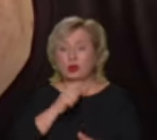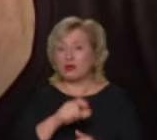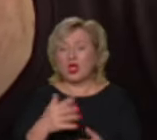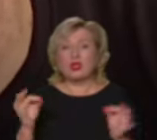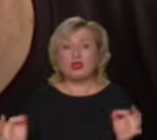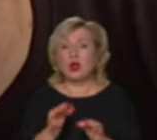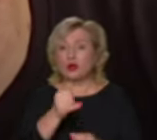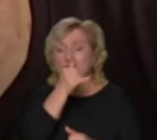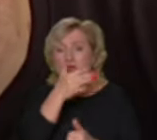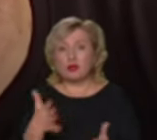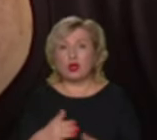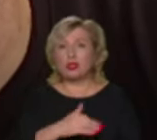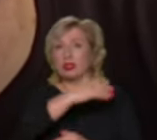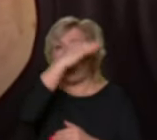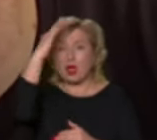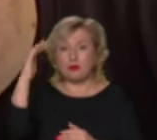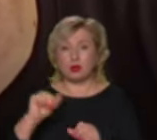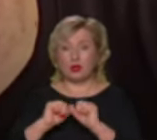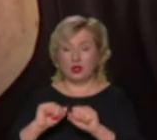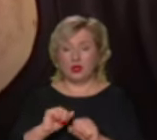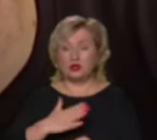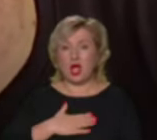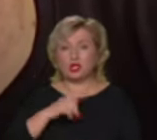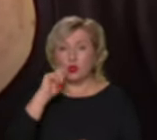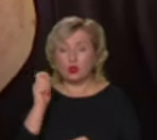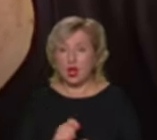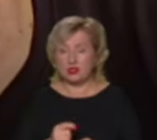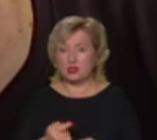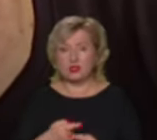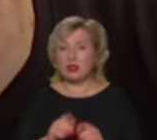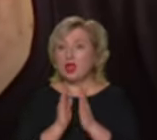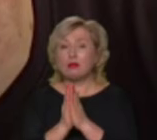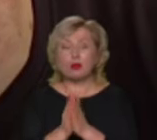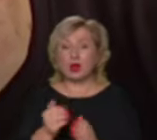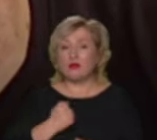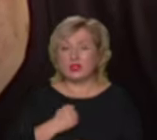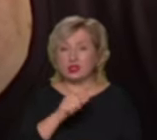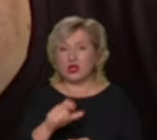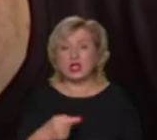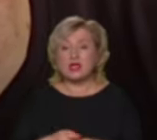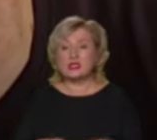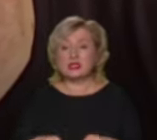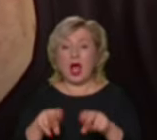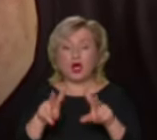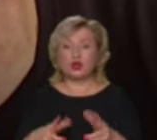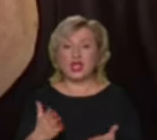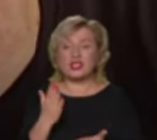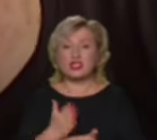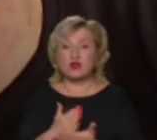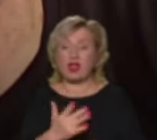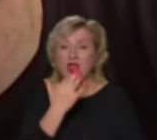зможуть тримати небо над головами наших українців. Тому це я не попросили військові. Це загроза існуванню